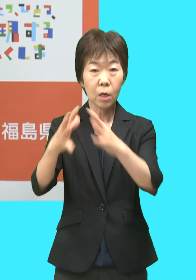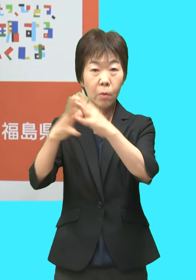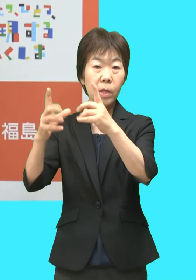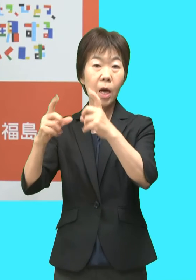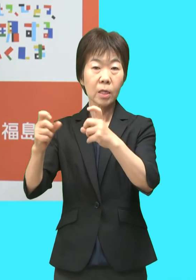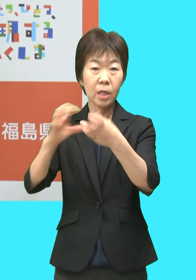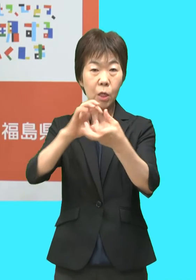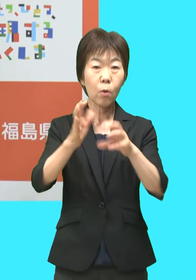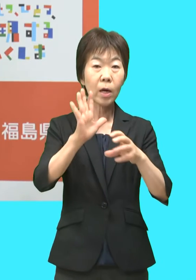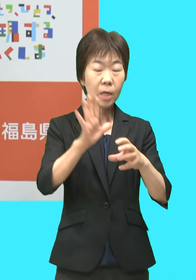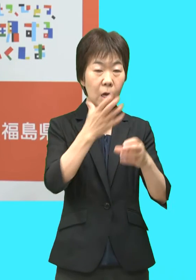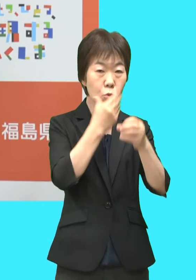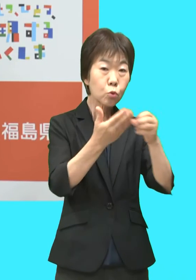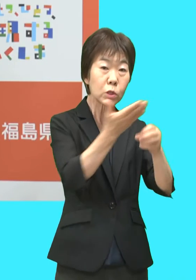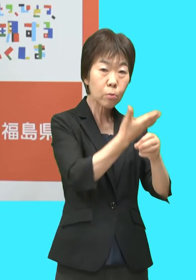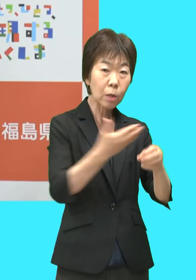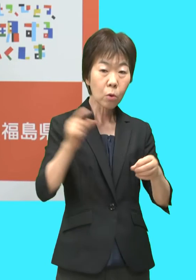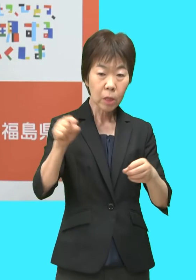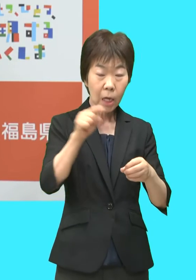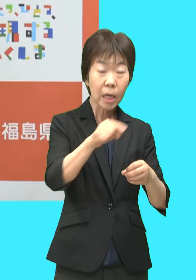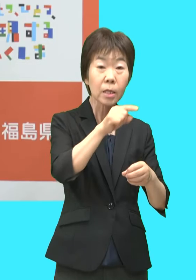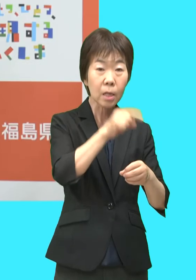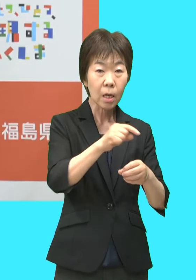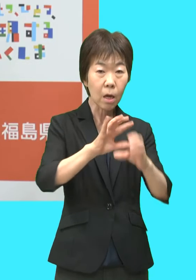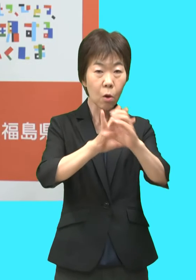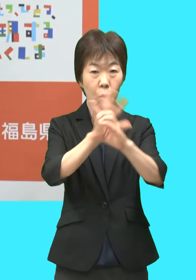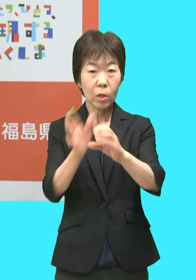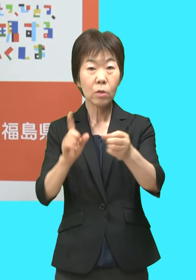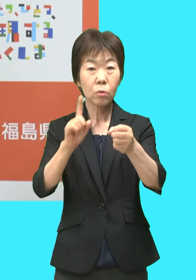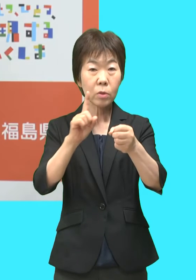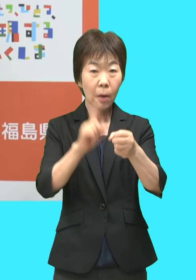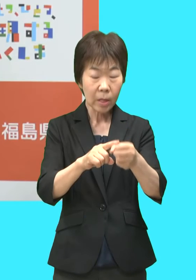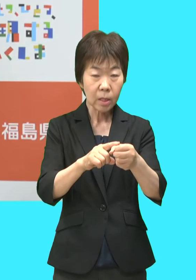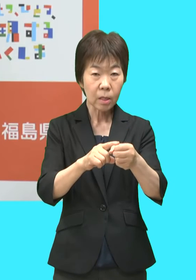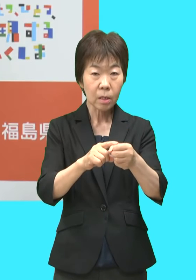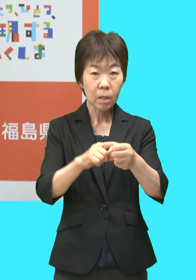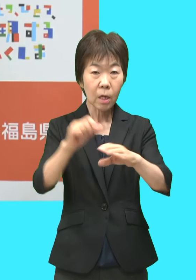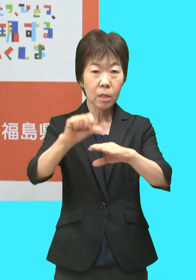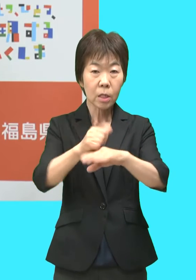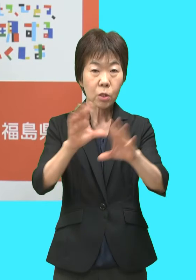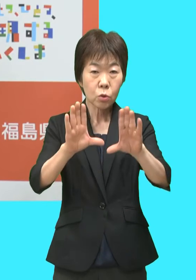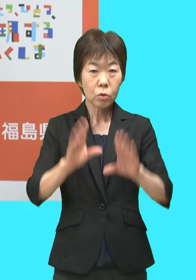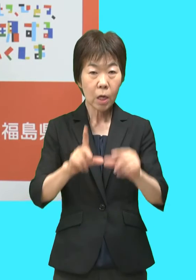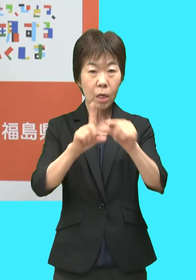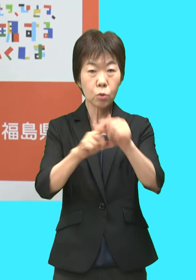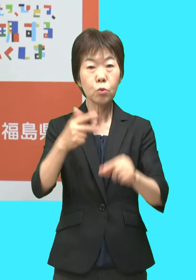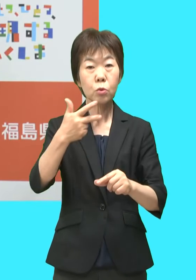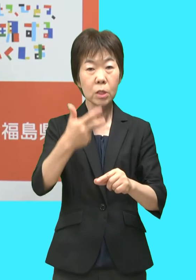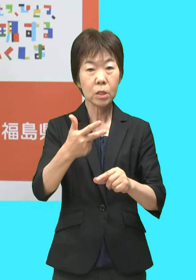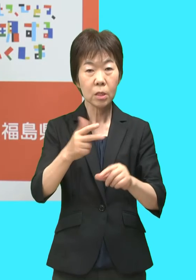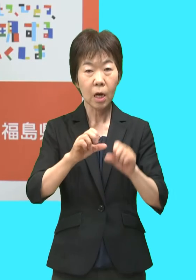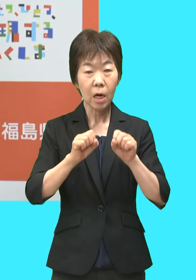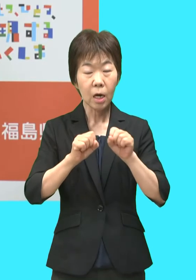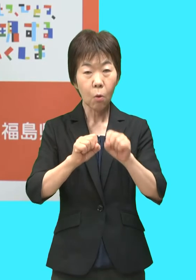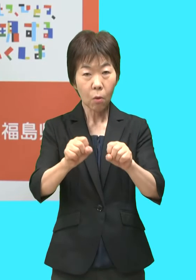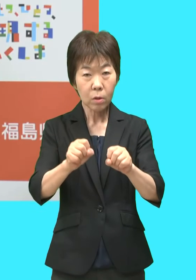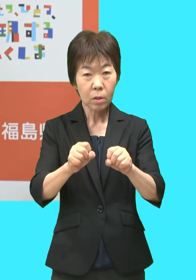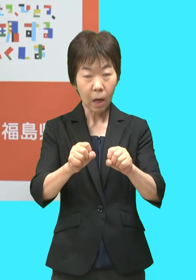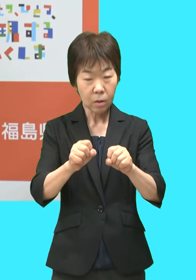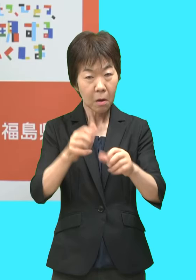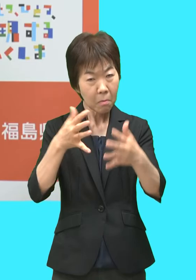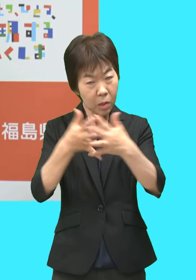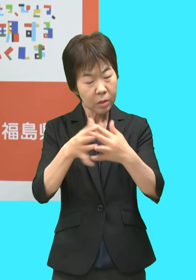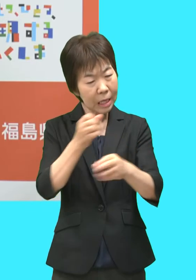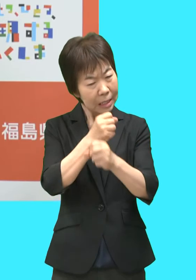城、岩手、福島の3県でコロナによる選手の受け入れ中止や実施の見通しがつかない自治体が相次いでいます